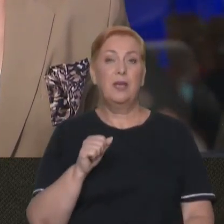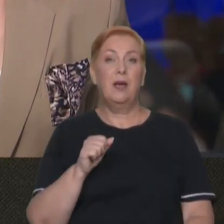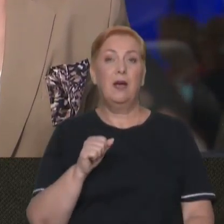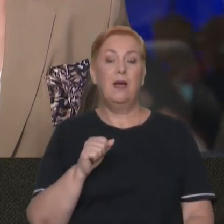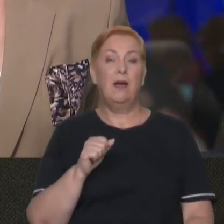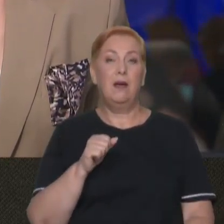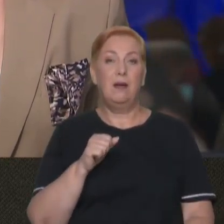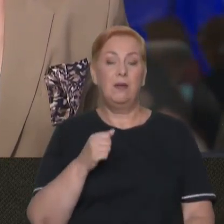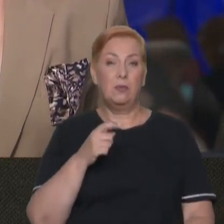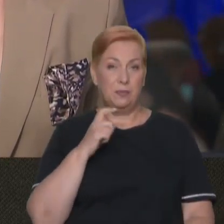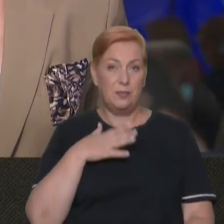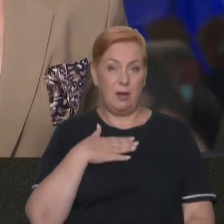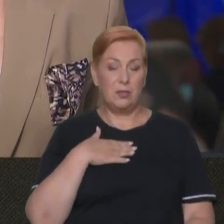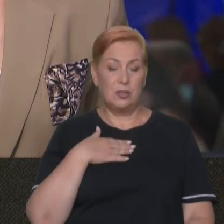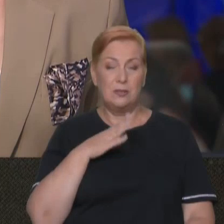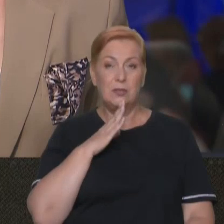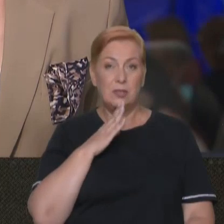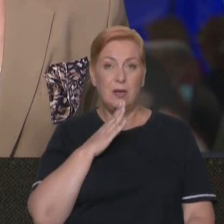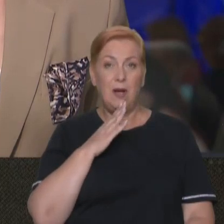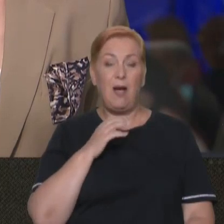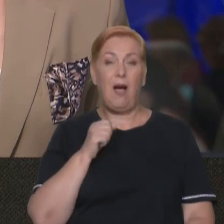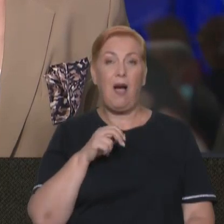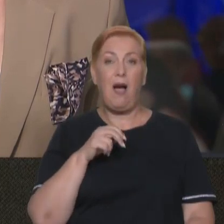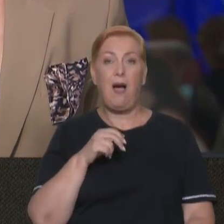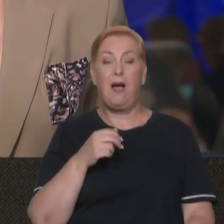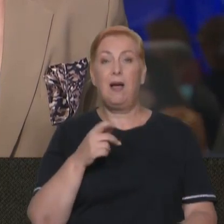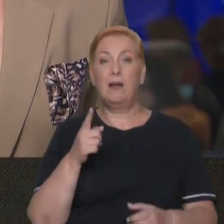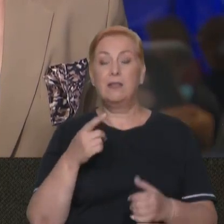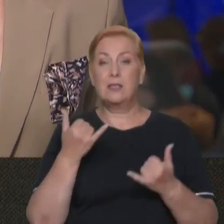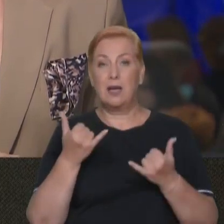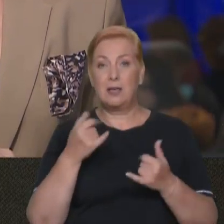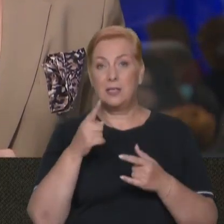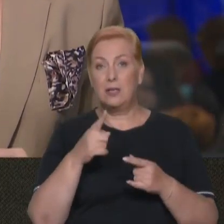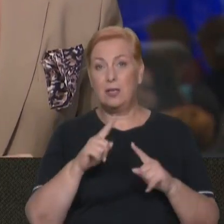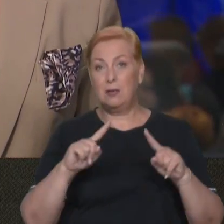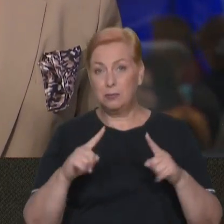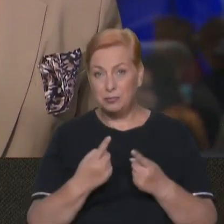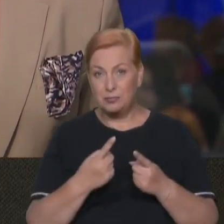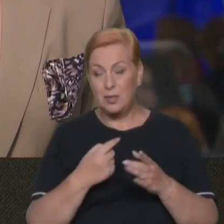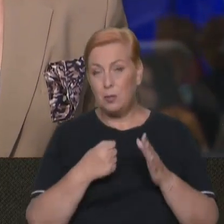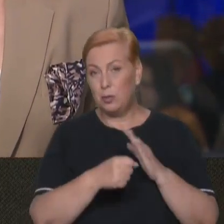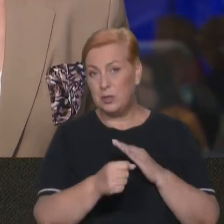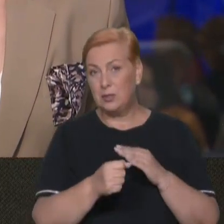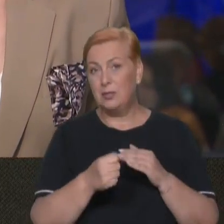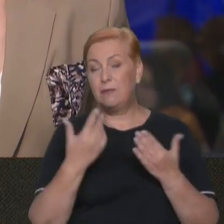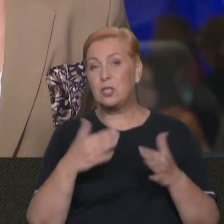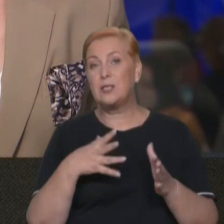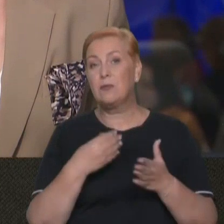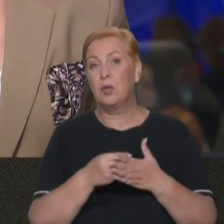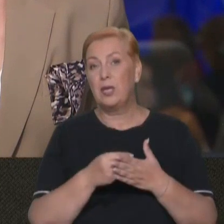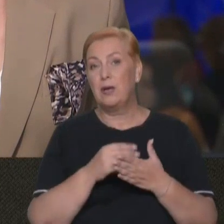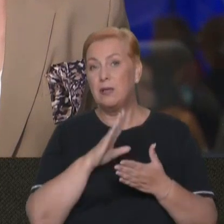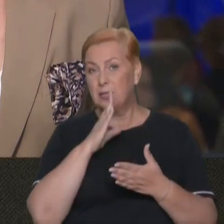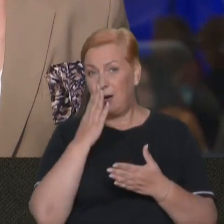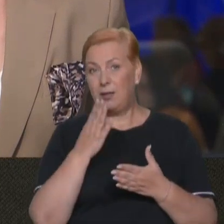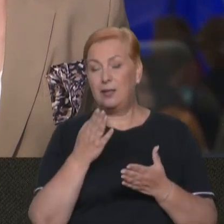і її не випускають за розкрадання бюджетних коштів з ерсі Тож вони вже Самі їх зрадників почали заганяти